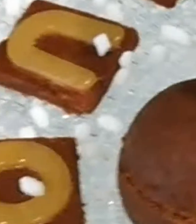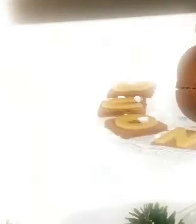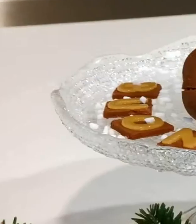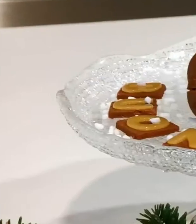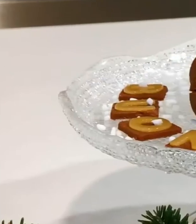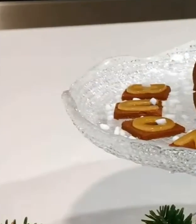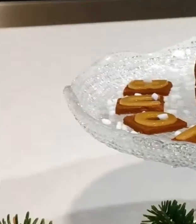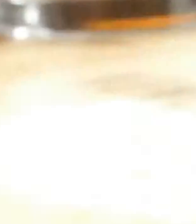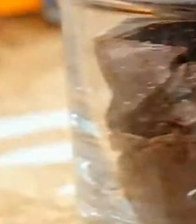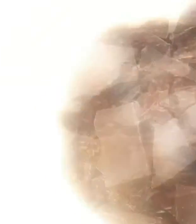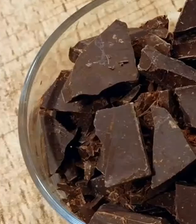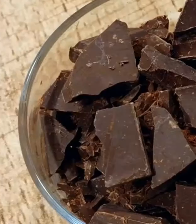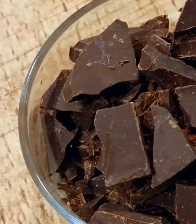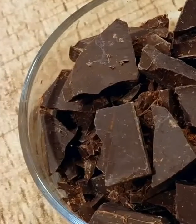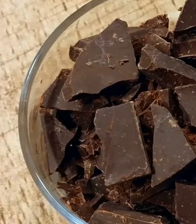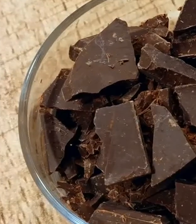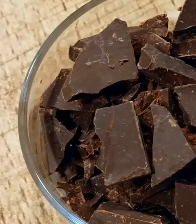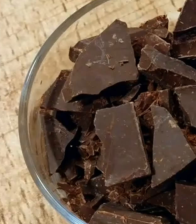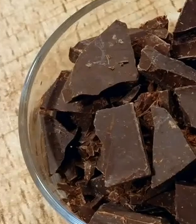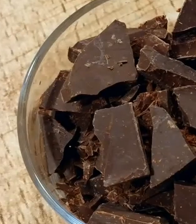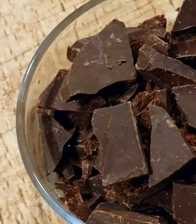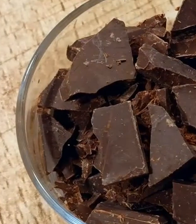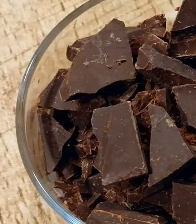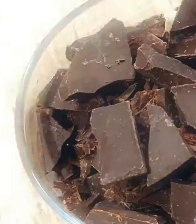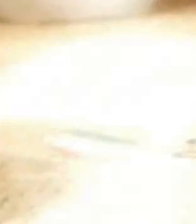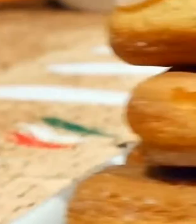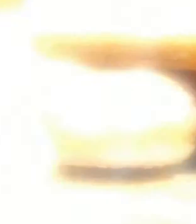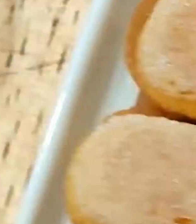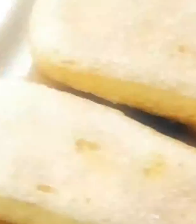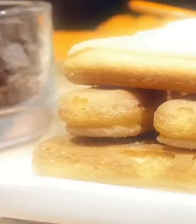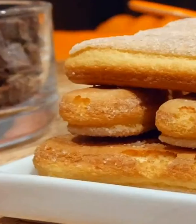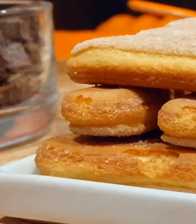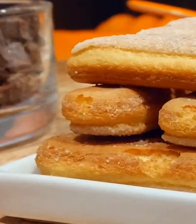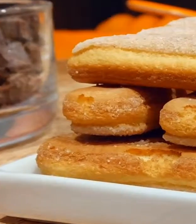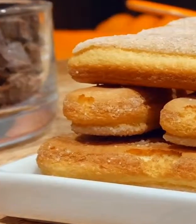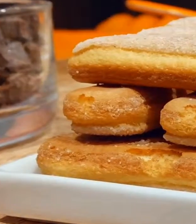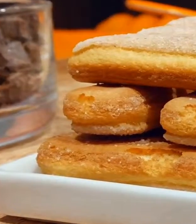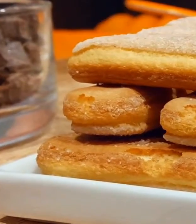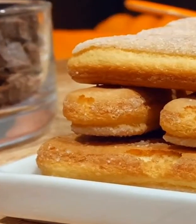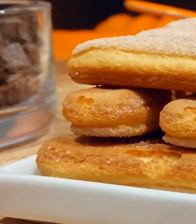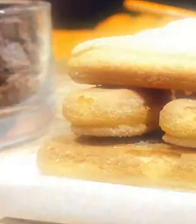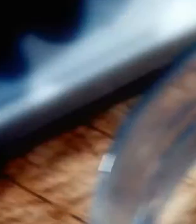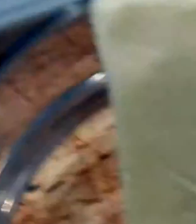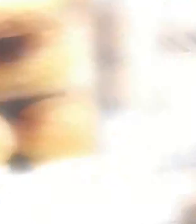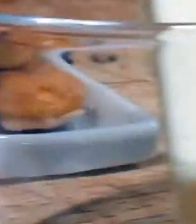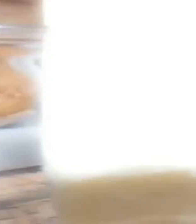Ingredienti per l'alberello: 200 g di cioccolato fondente, 200 g di